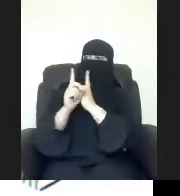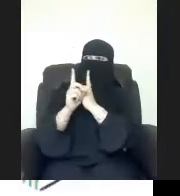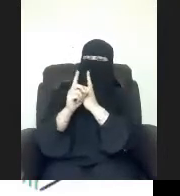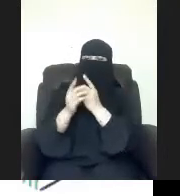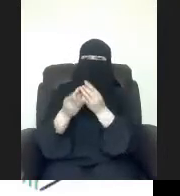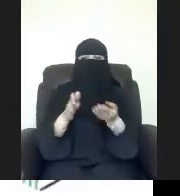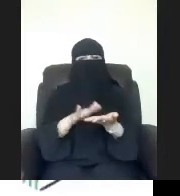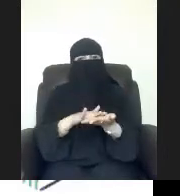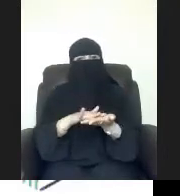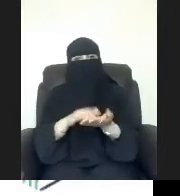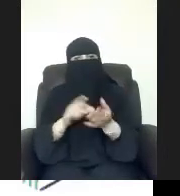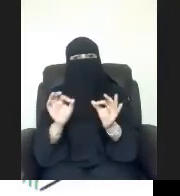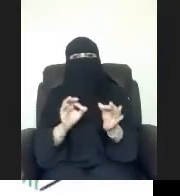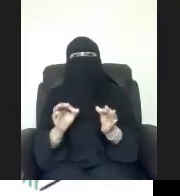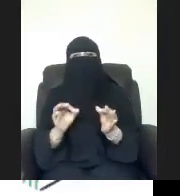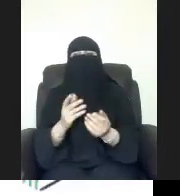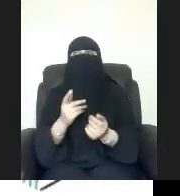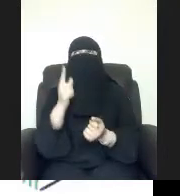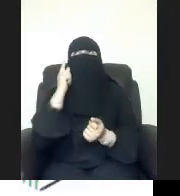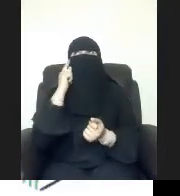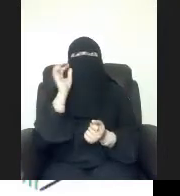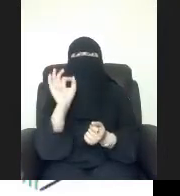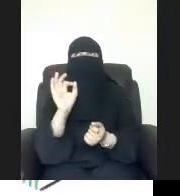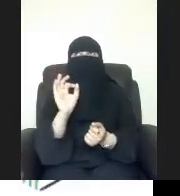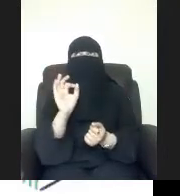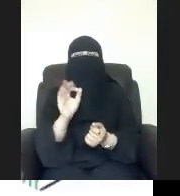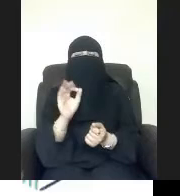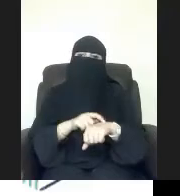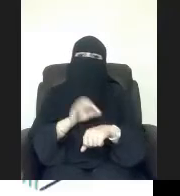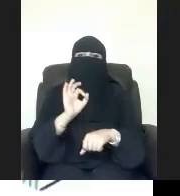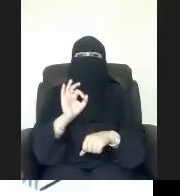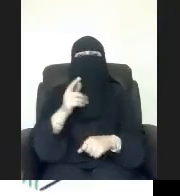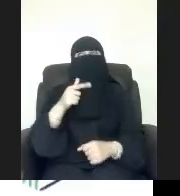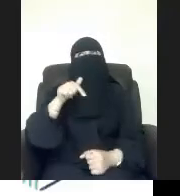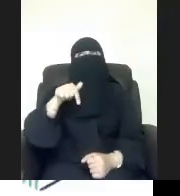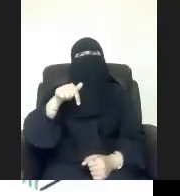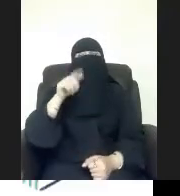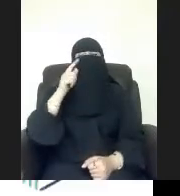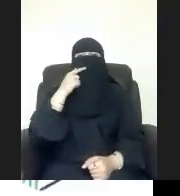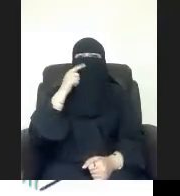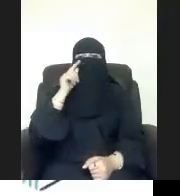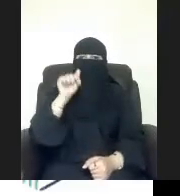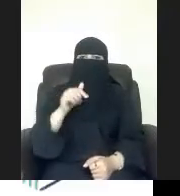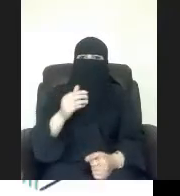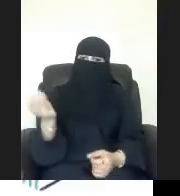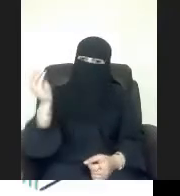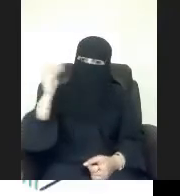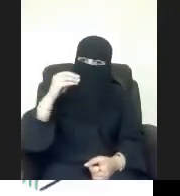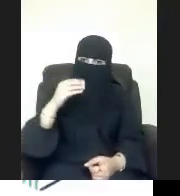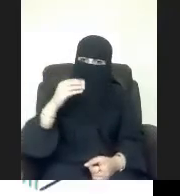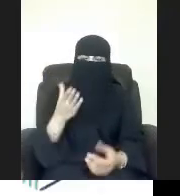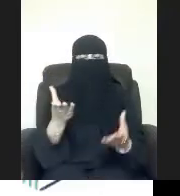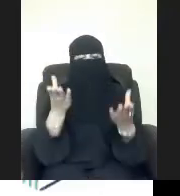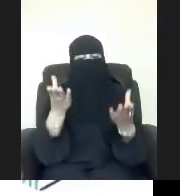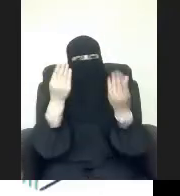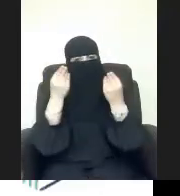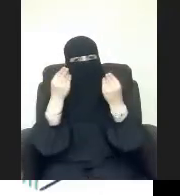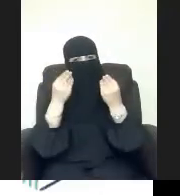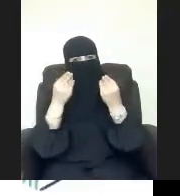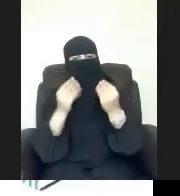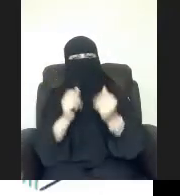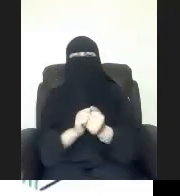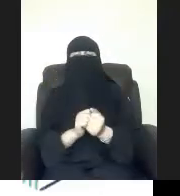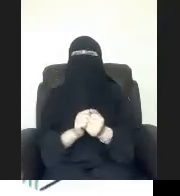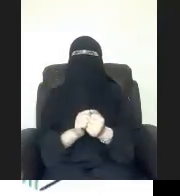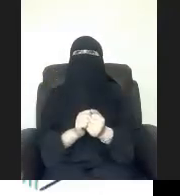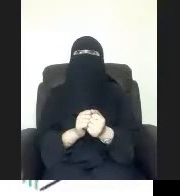تعد مطلب أساسي في عصرنا الحالي. وأخيرا زيادة دافعية التعلم لدى المتعلمين ومراعاة الفروق